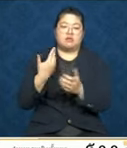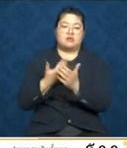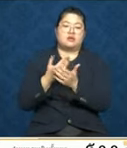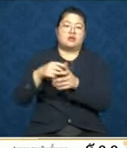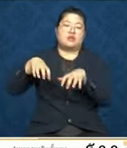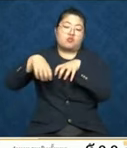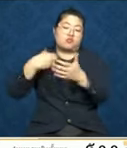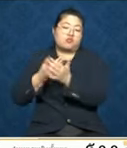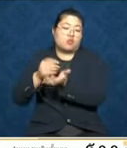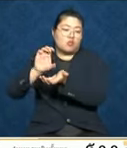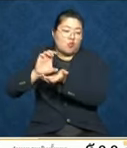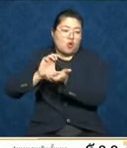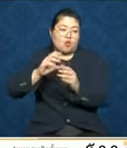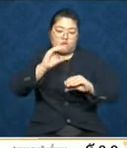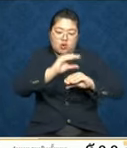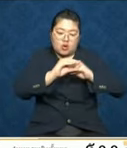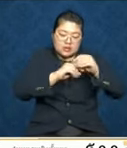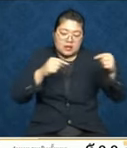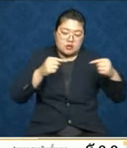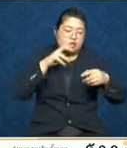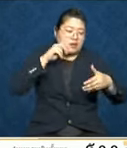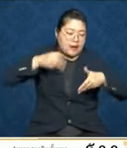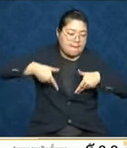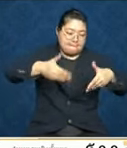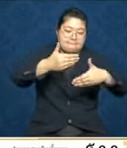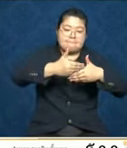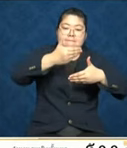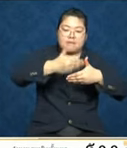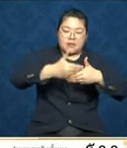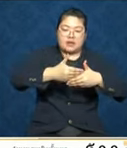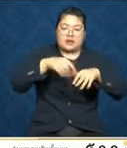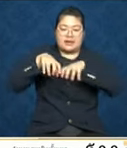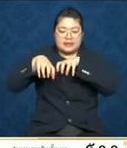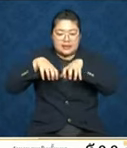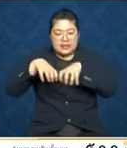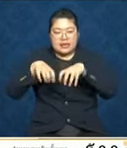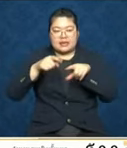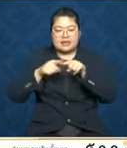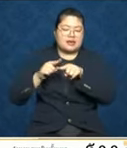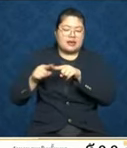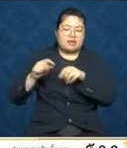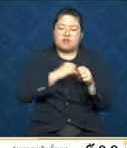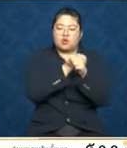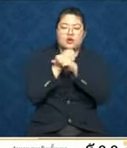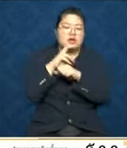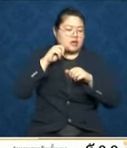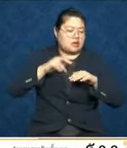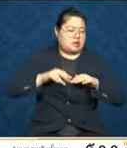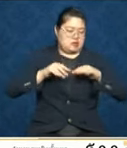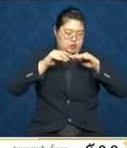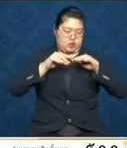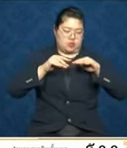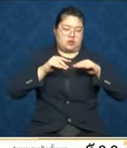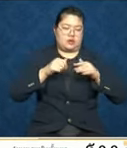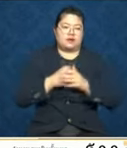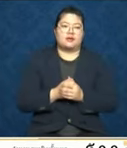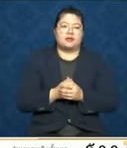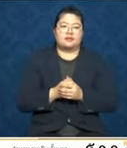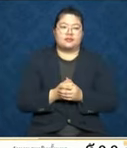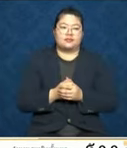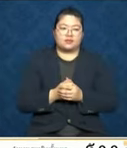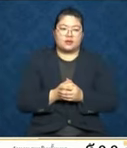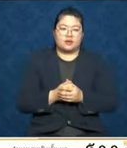าณในการก่อสร้างเขื่อนกั้นน้ำหรือจัดให้มีมาตรการบริหารจัดการภัยน้ำท่วมในบริเวณดังกล่าวอย่างยั่งยืนส่วนข้อห